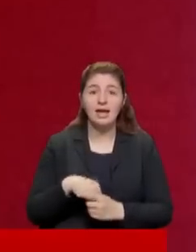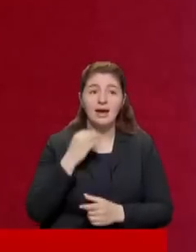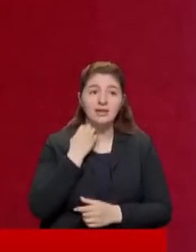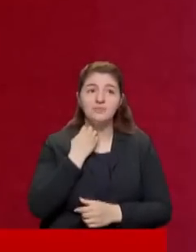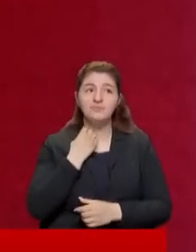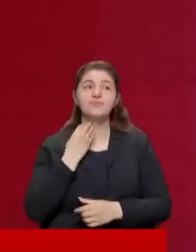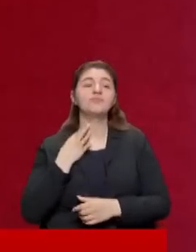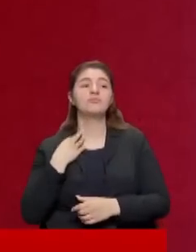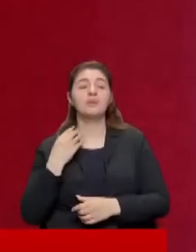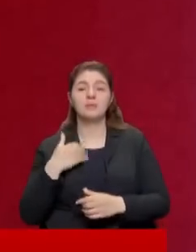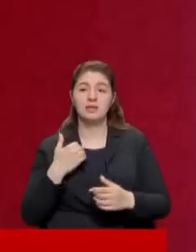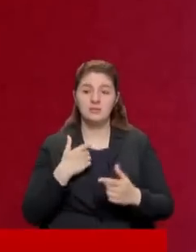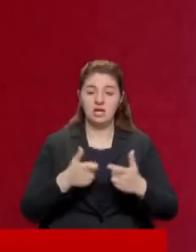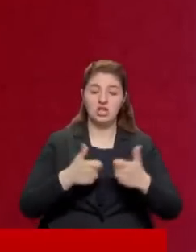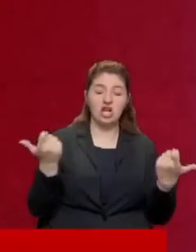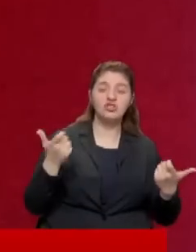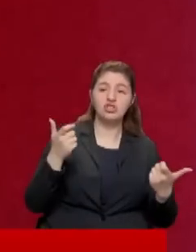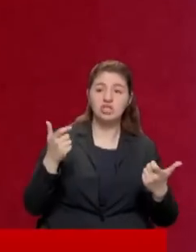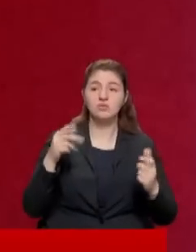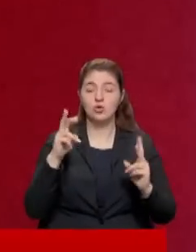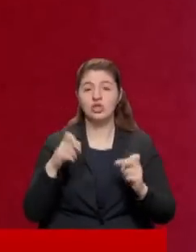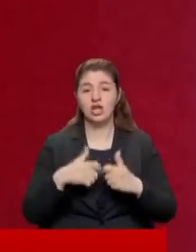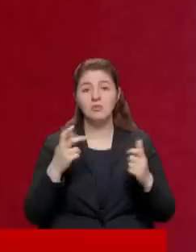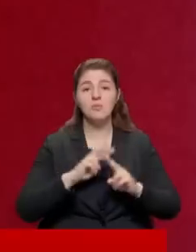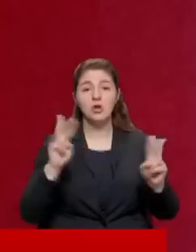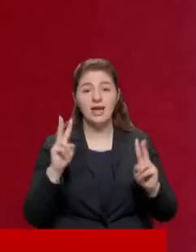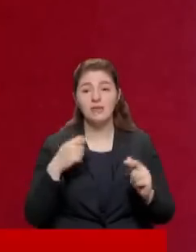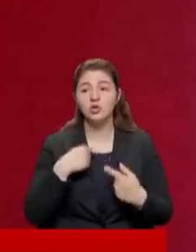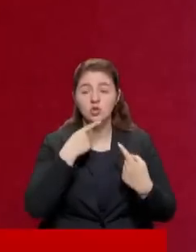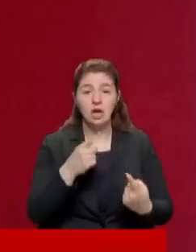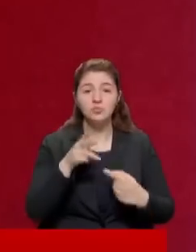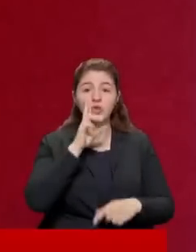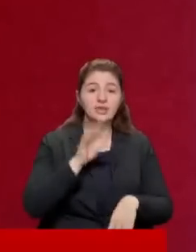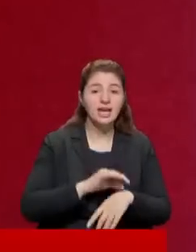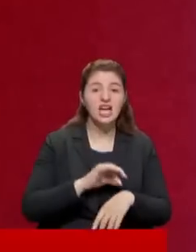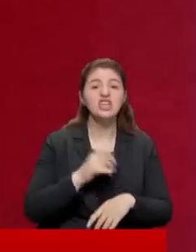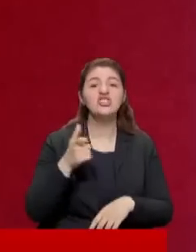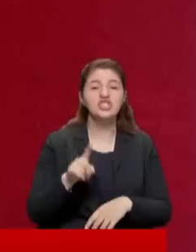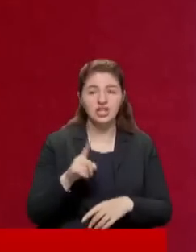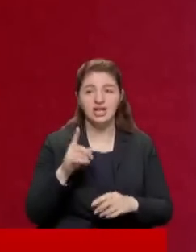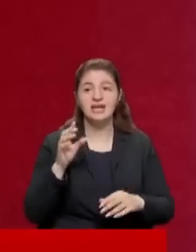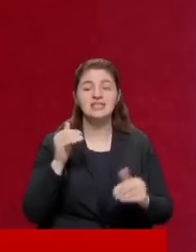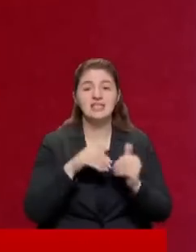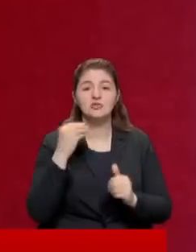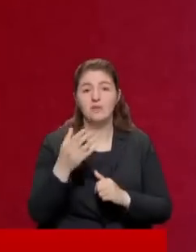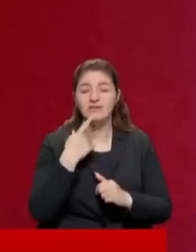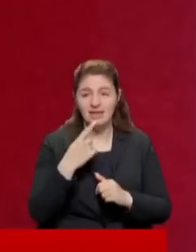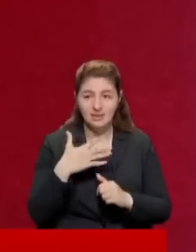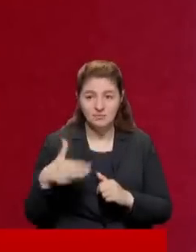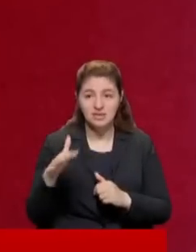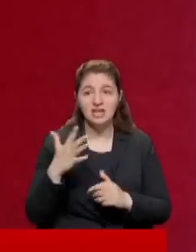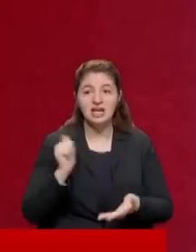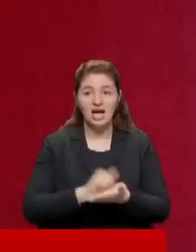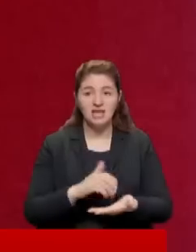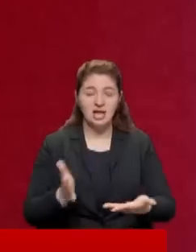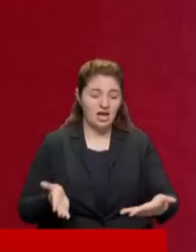bizim geliştirdiğimiz, KONDA'da geliştirdiğimiz bir modellemeyle söyleyeyim. Son dakikacı seçmen dediğimiz. Yani gazeteyi